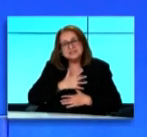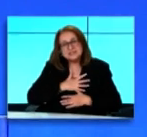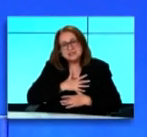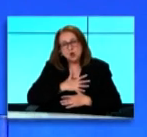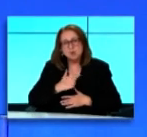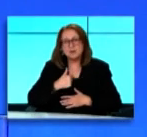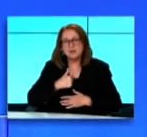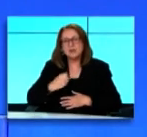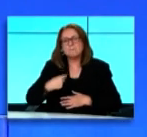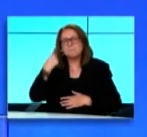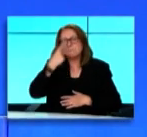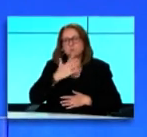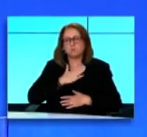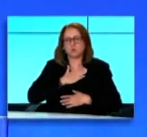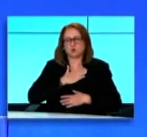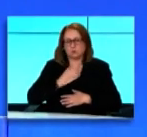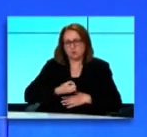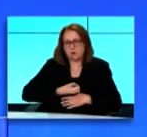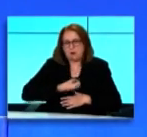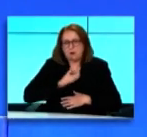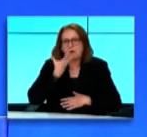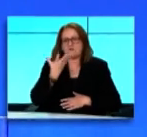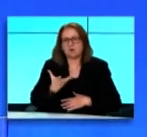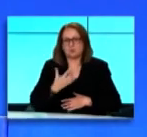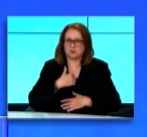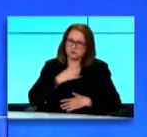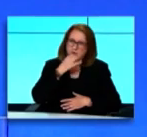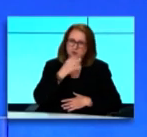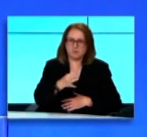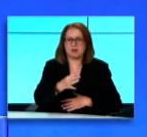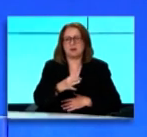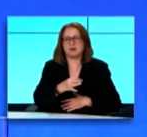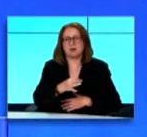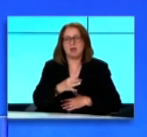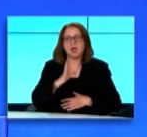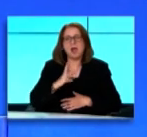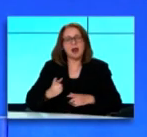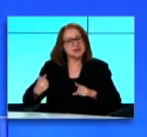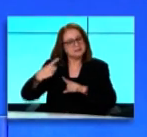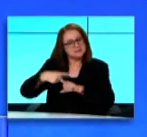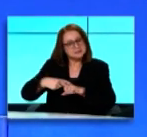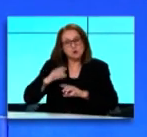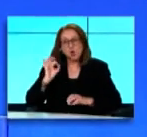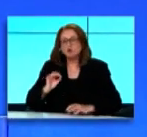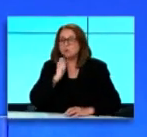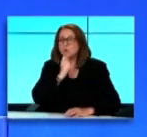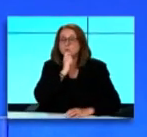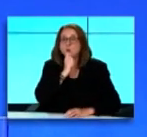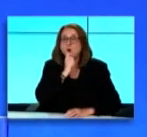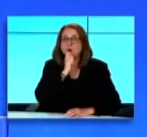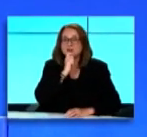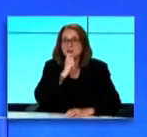και προσωπική συμπεριφορά. Νομίζω όμως ότι είναι και μια πολιτική πράξη.